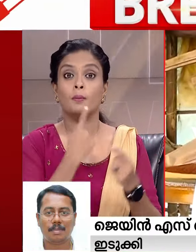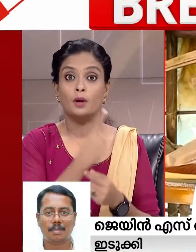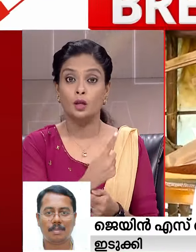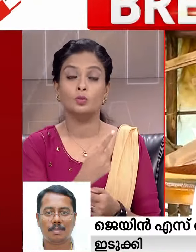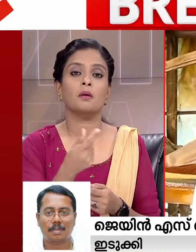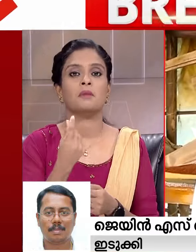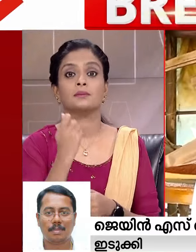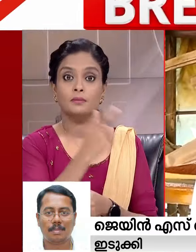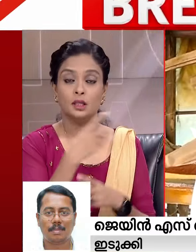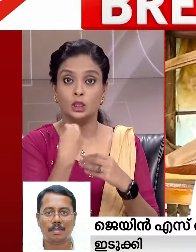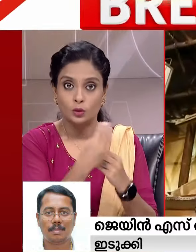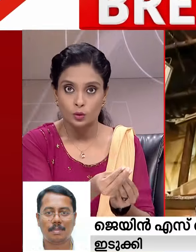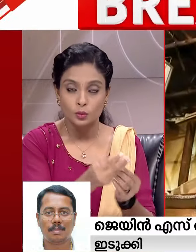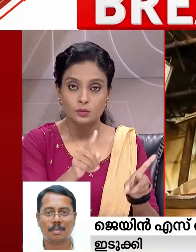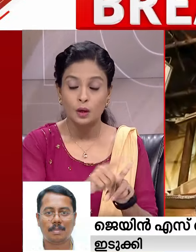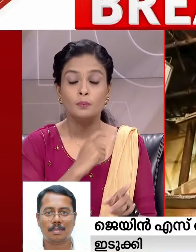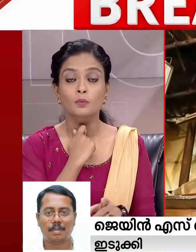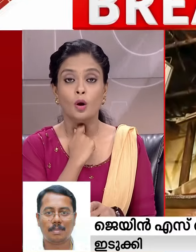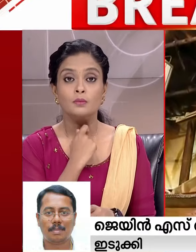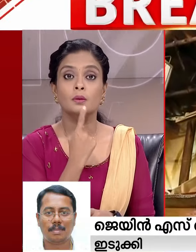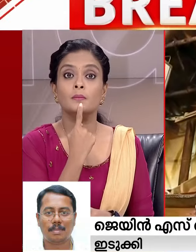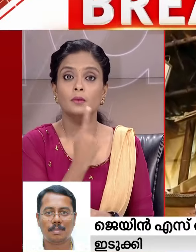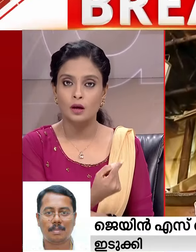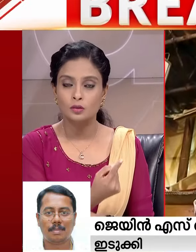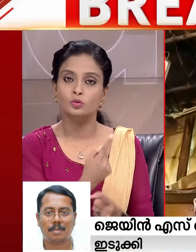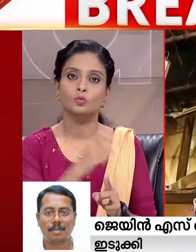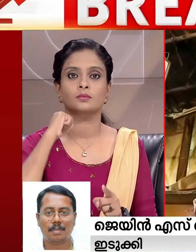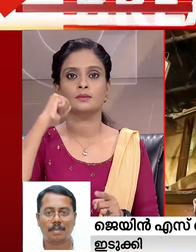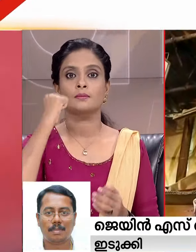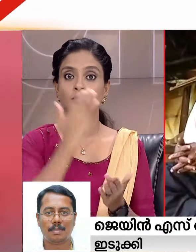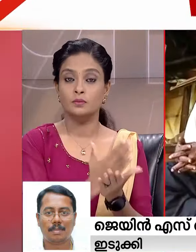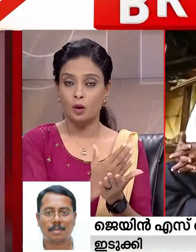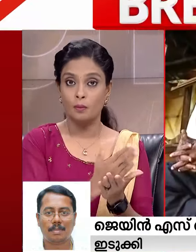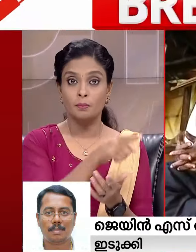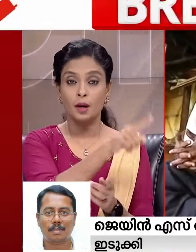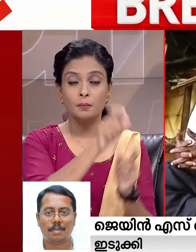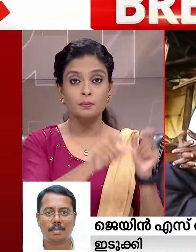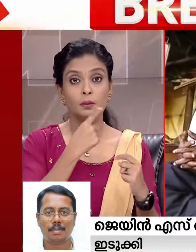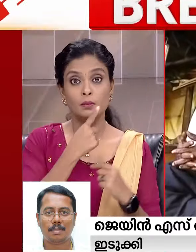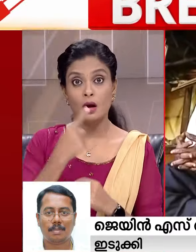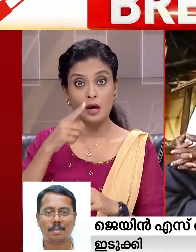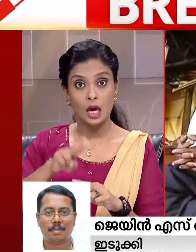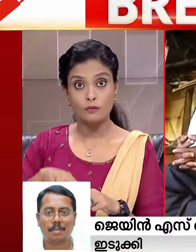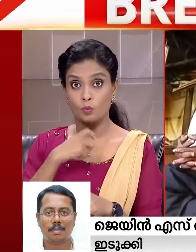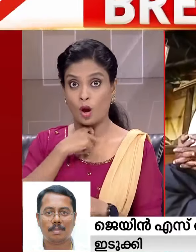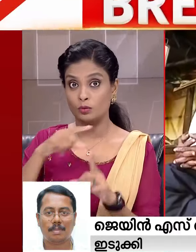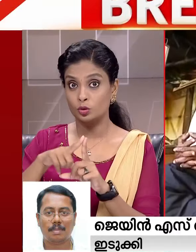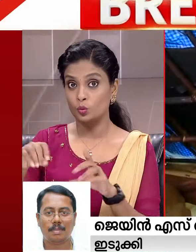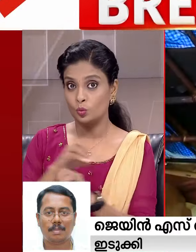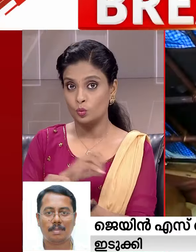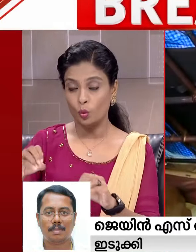പിന്മാറിയിരിക്കുന്നത്. ഈ വാഗ്ദാനം പാലിക്കപ്പെട്ടില്ലെങ്കിൽ ഇതിലും കൂടുതൽ ശക്തമായ സമരവുമായി രംഗത്ത് വരുമെന്ന്